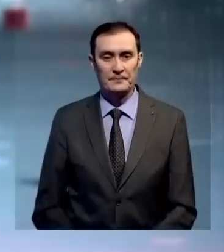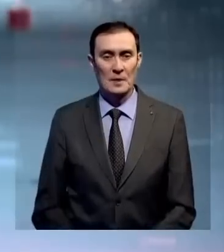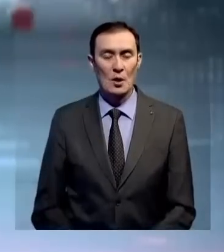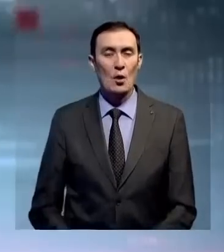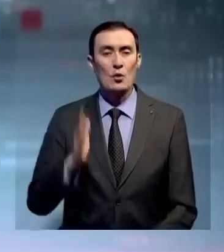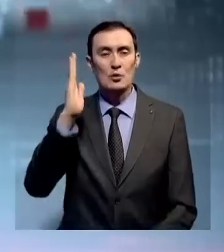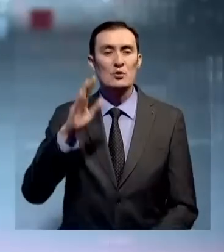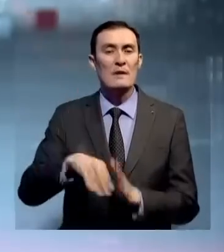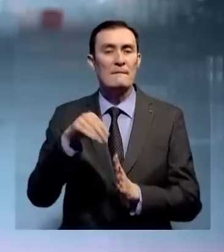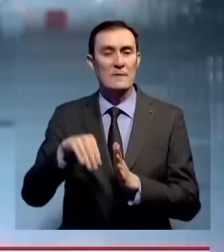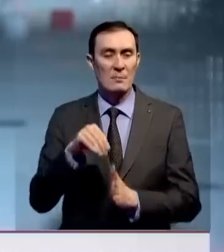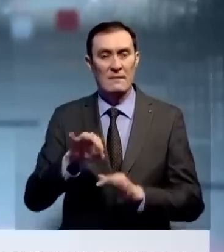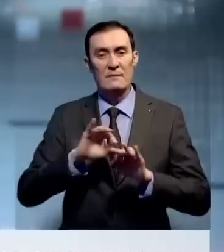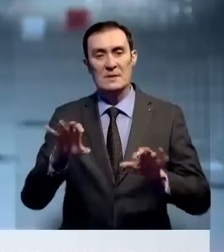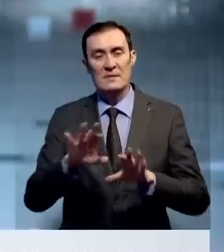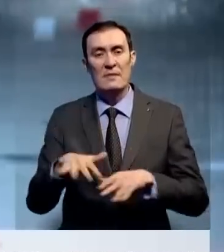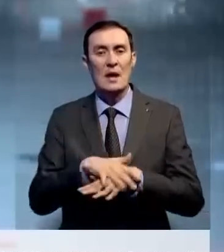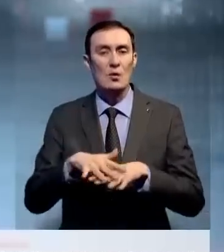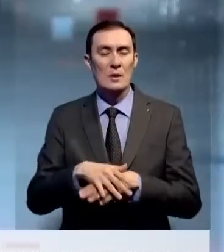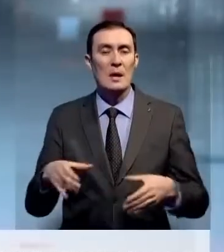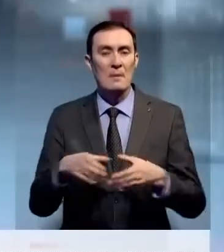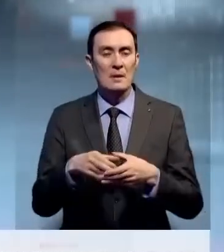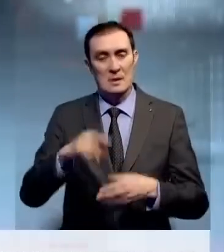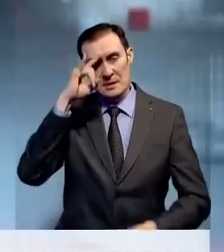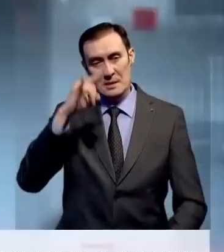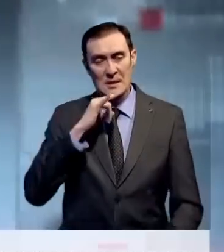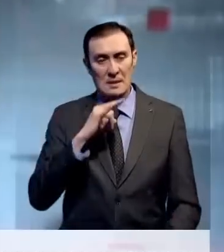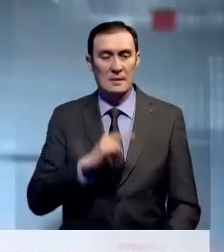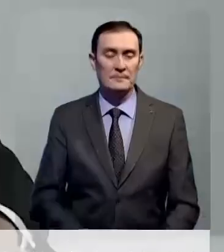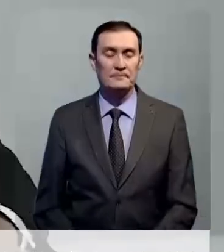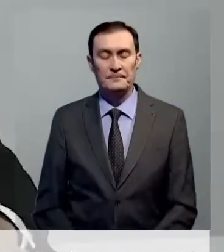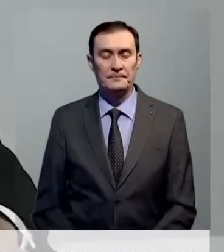О грядущих выборах высказались и в Народной партии Казахстана.